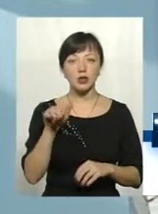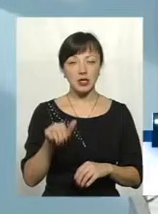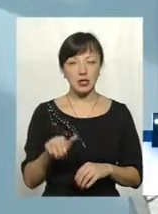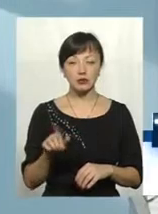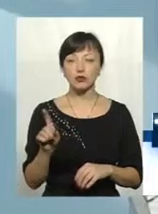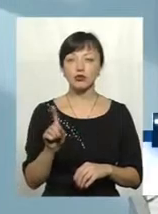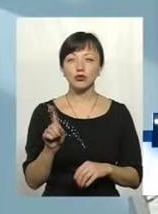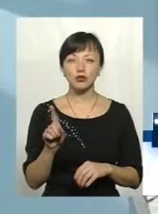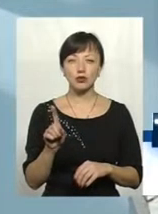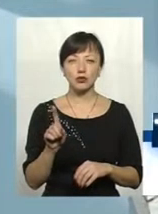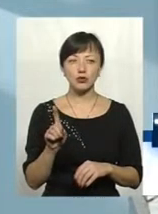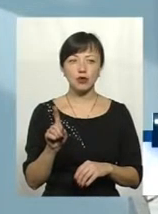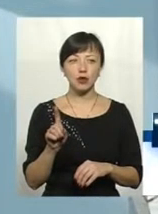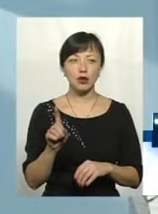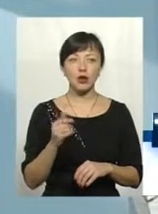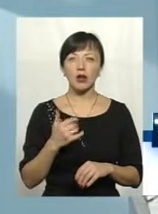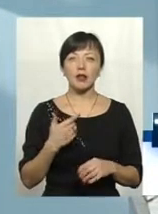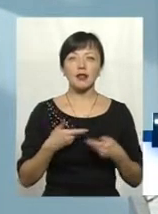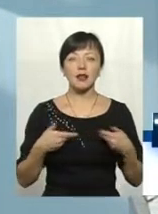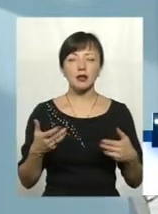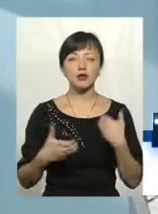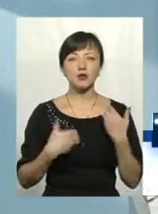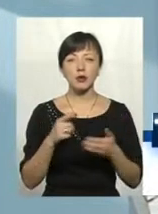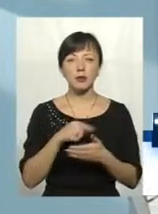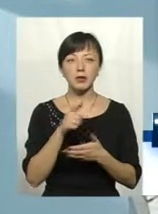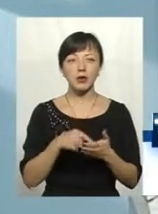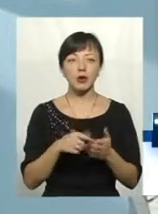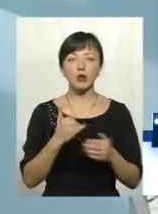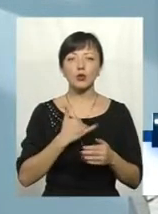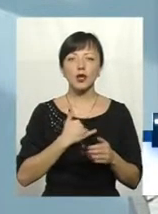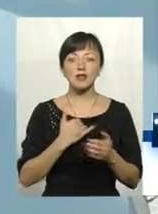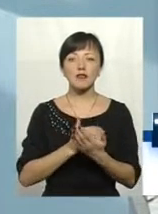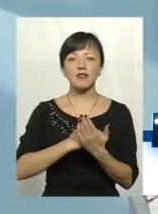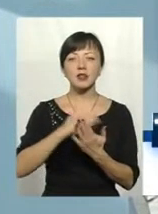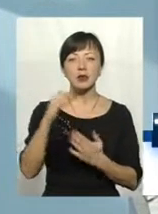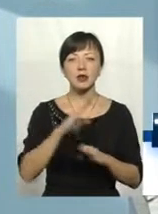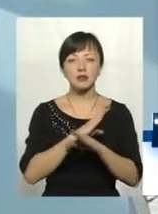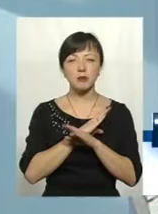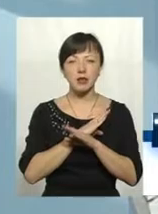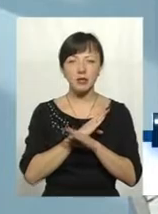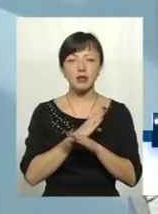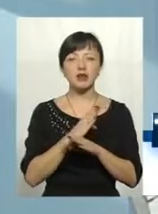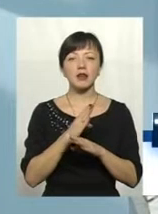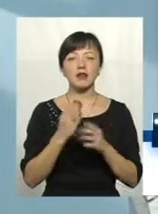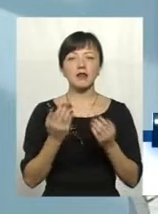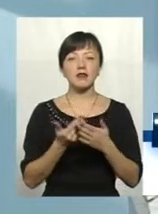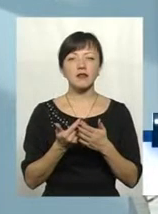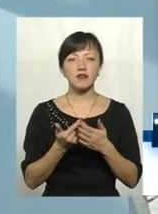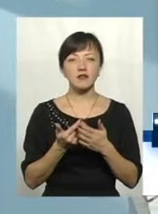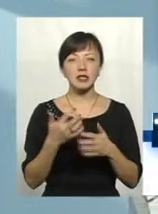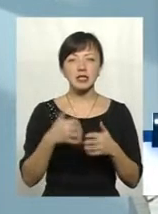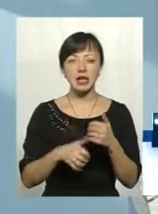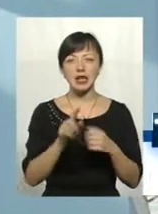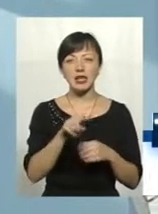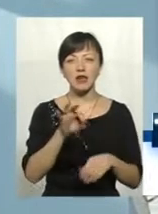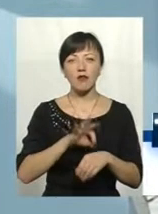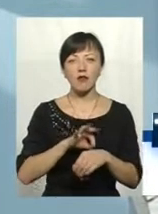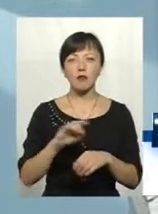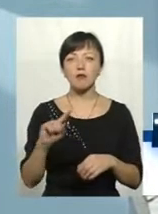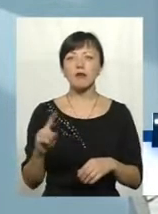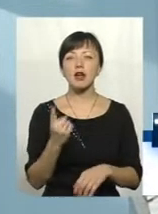що смертність, ну, нас турбує те питання, що у нас висока, велика смертність, четверть населення, велика смертність серед тих хворих, які